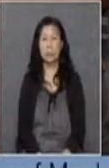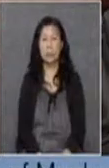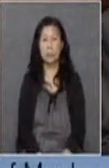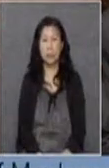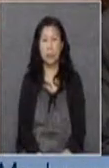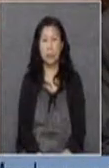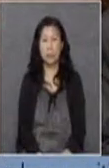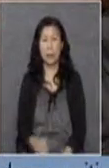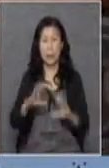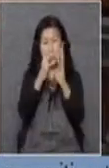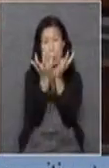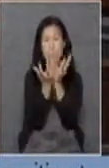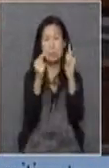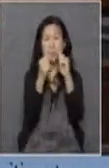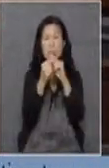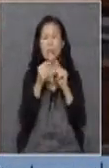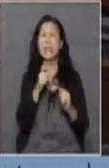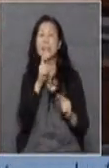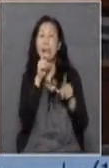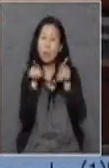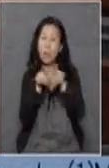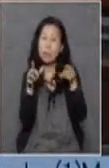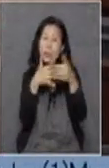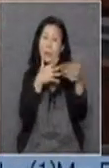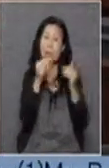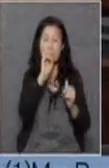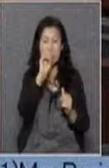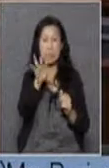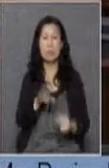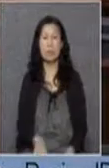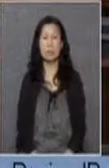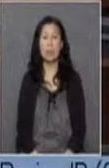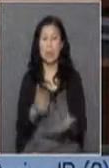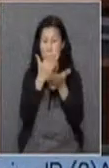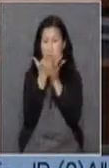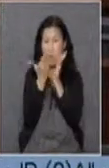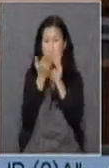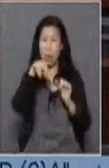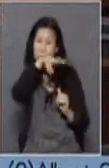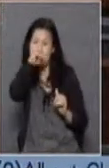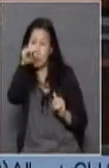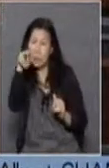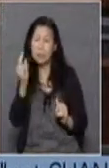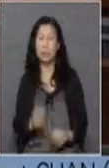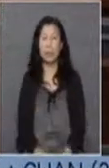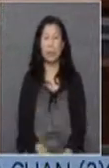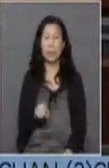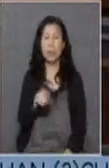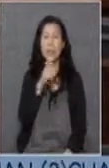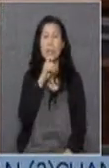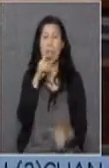但這班人剛才都有同事說過，在各項調查之中顯示他們越